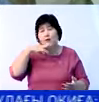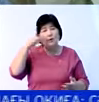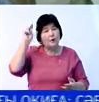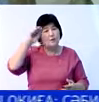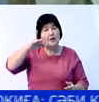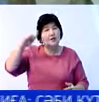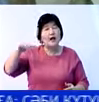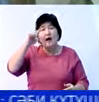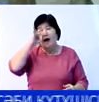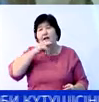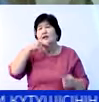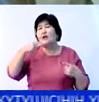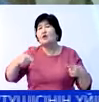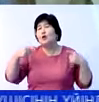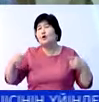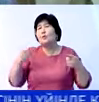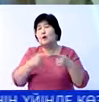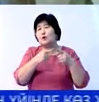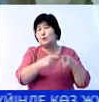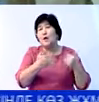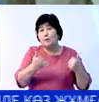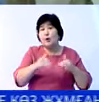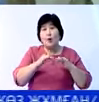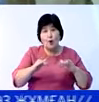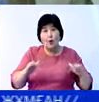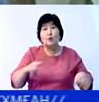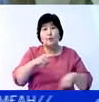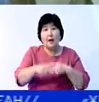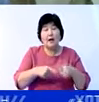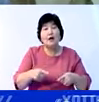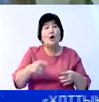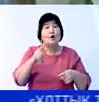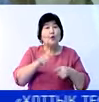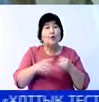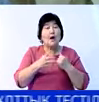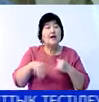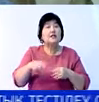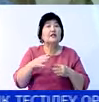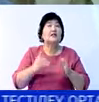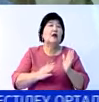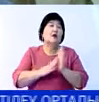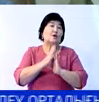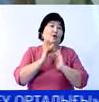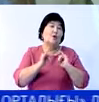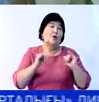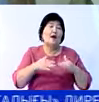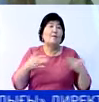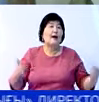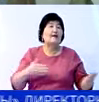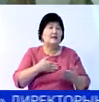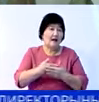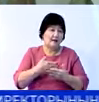Қазақстанның түкпір-түкпірінде. Ол бүгінгі ұрпаққа, бүгінгі туған жердің топырағын түлетуге барынша